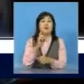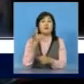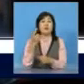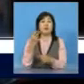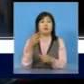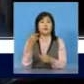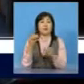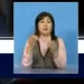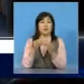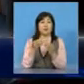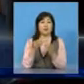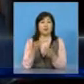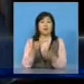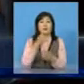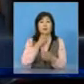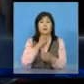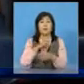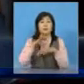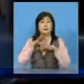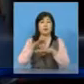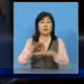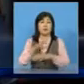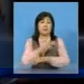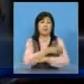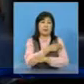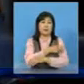ВАЗ-2110, и они попытались повезти в больницу